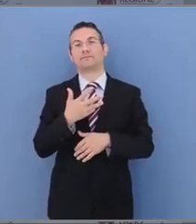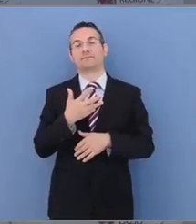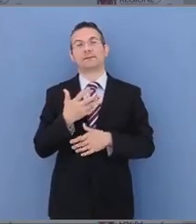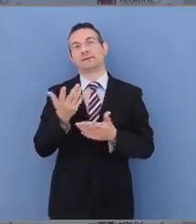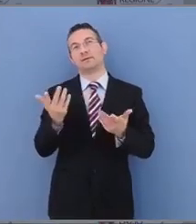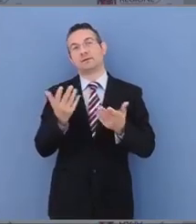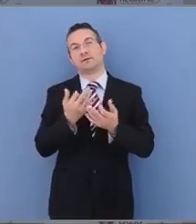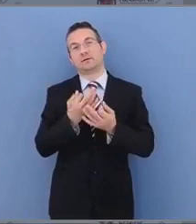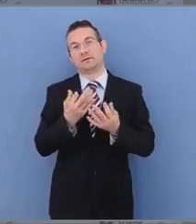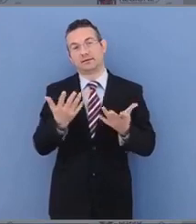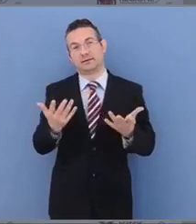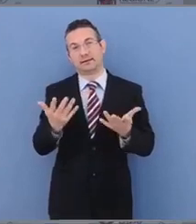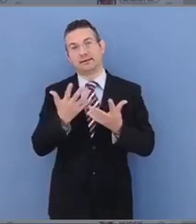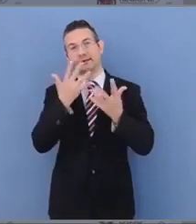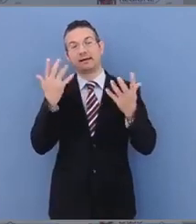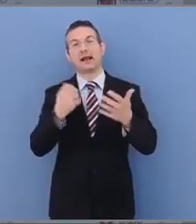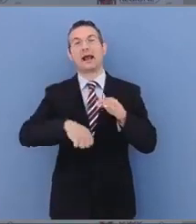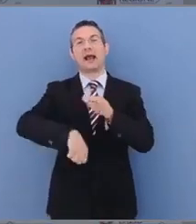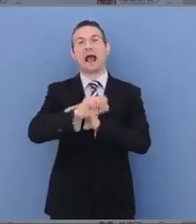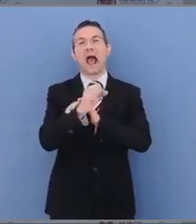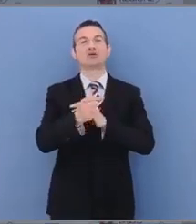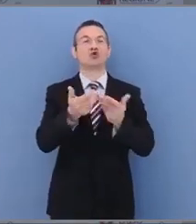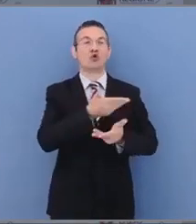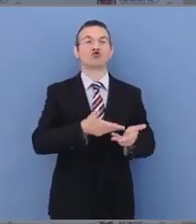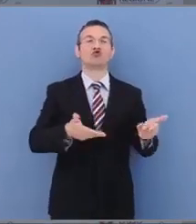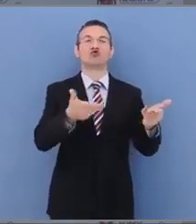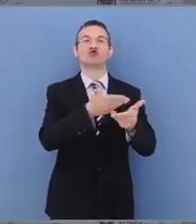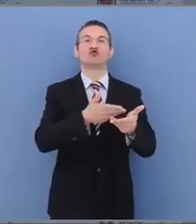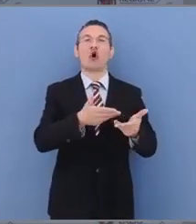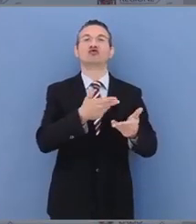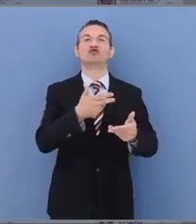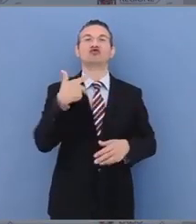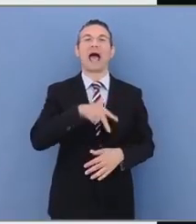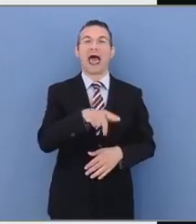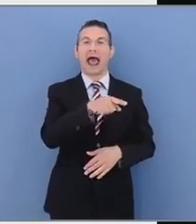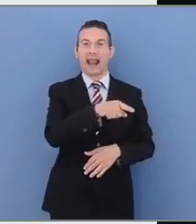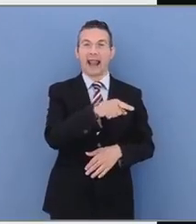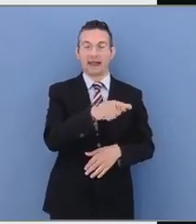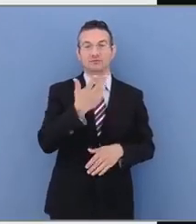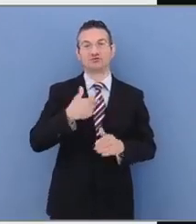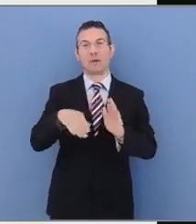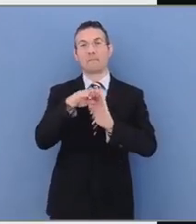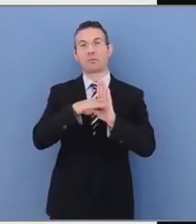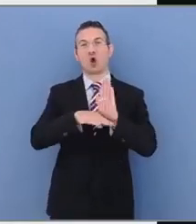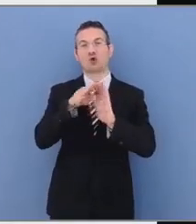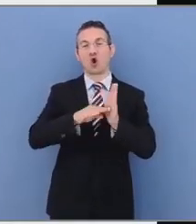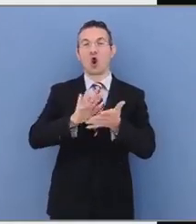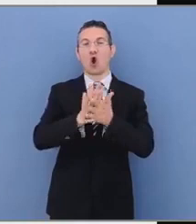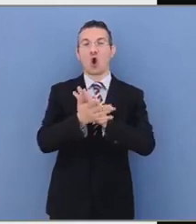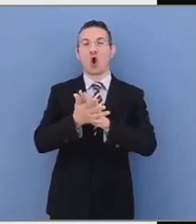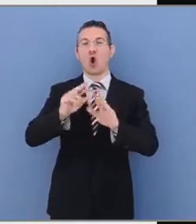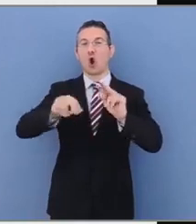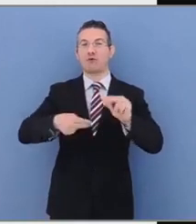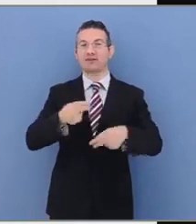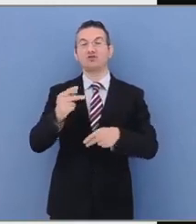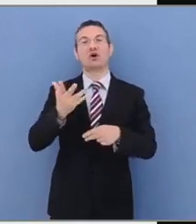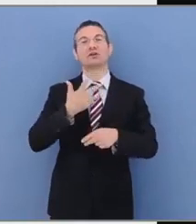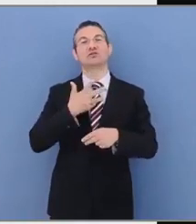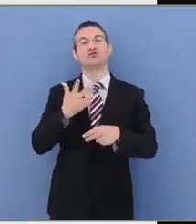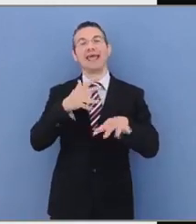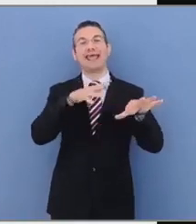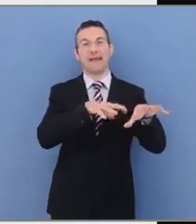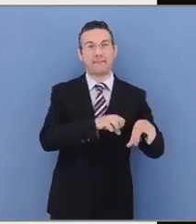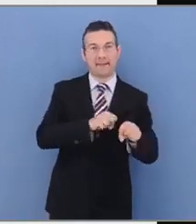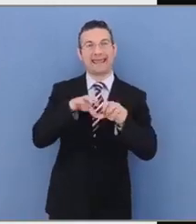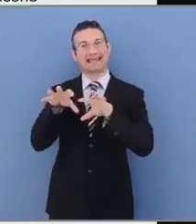con il calcio sociale, questo progetto viene quindi da un protocollo e da una convenzione, ci sono ovviamente reciproci impegni, le